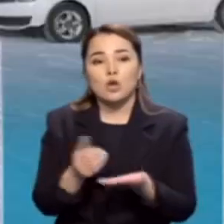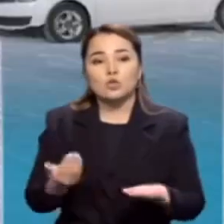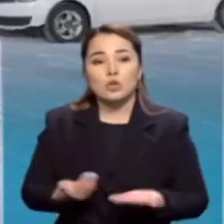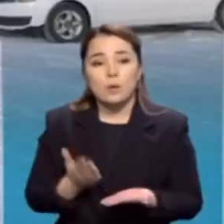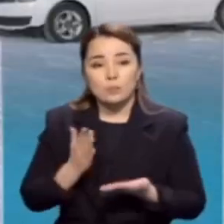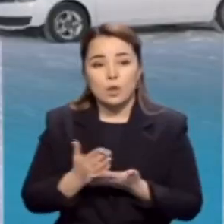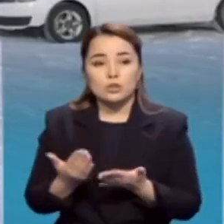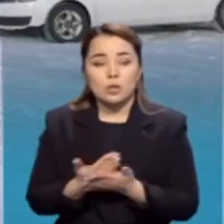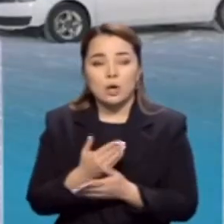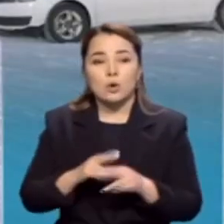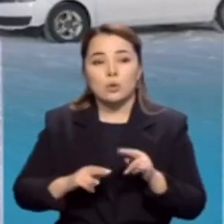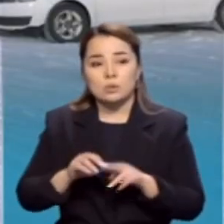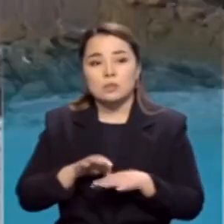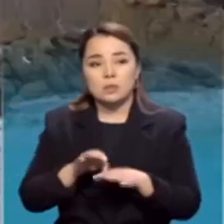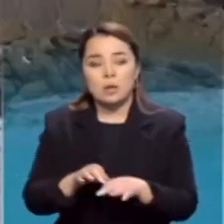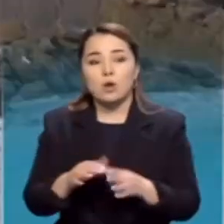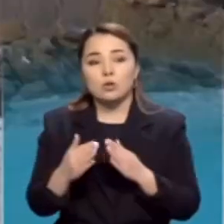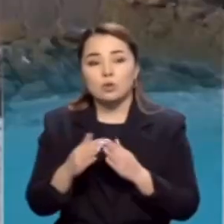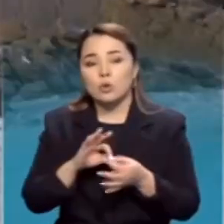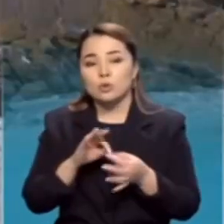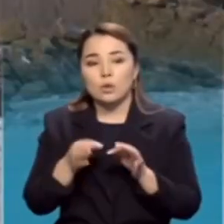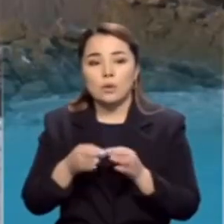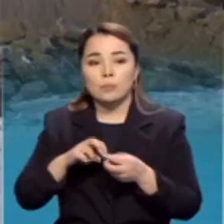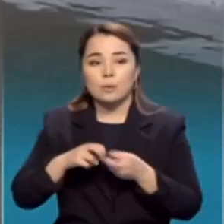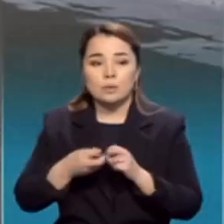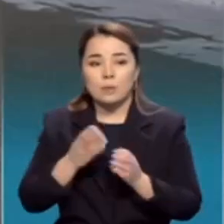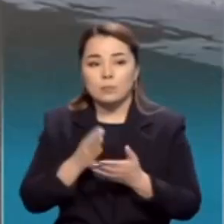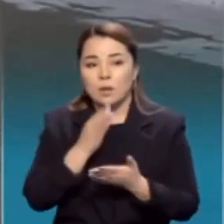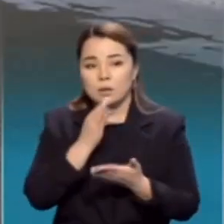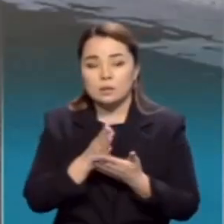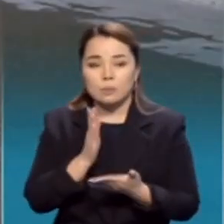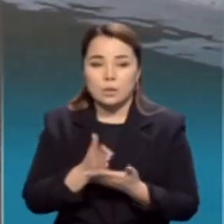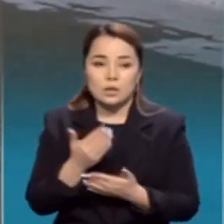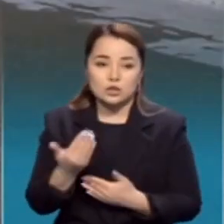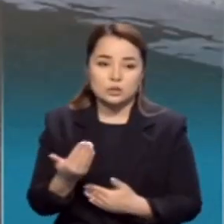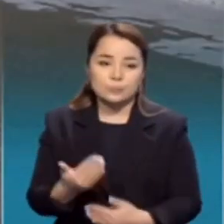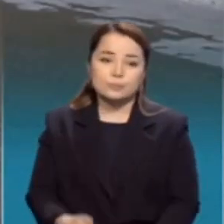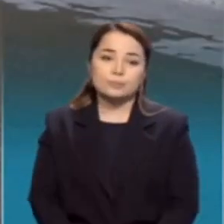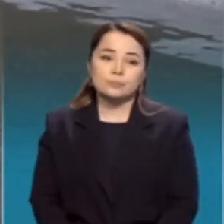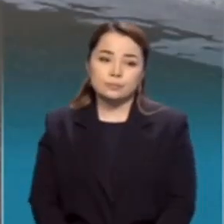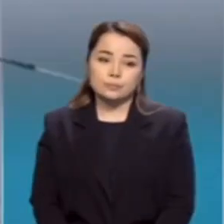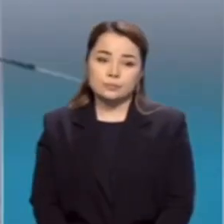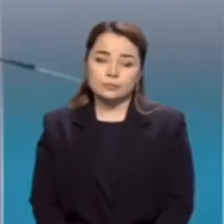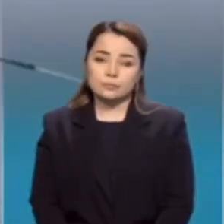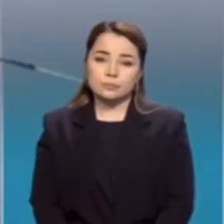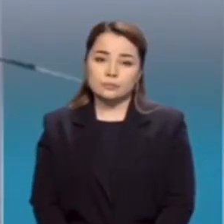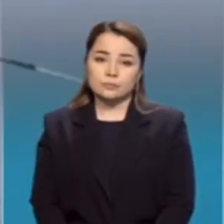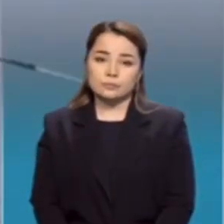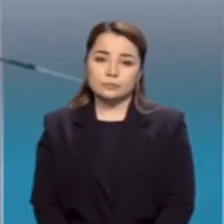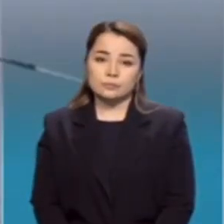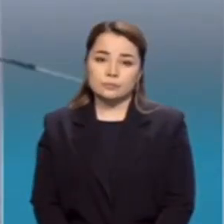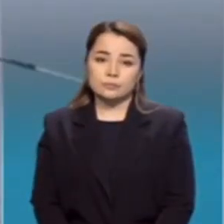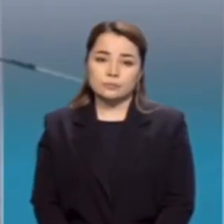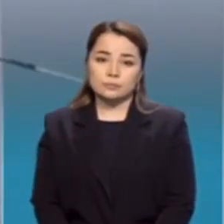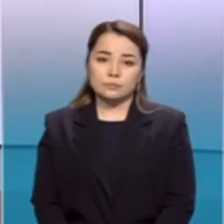Сондықтан жаңа құрылған ауданда үй мәселесі өте өзекті болып тұр. Шығыс Қазақстаннан Олжас Керейхан, Нұржан Қалекенов, Ұлттық арна.